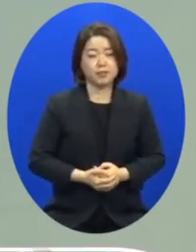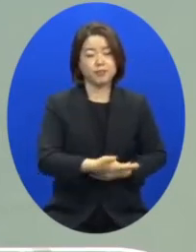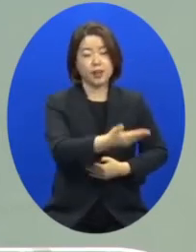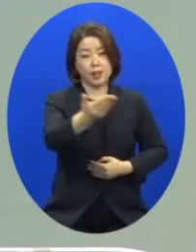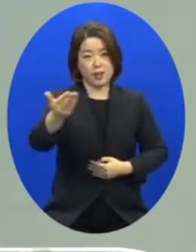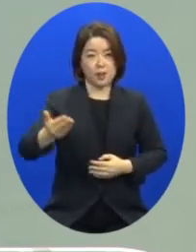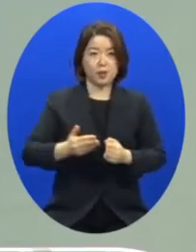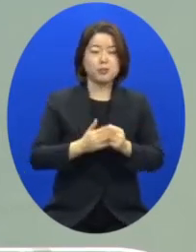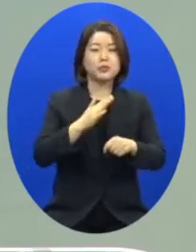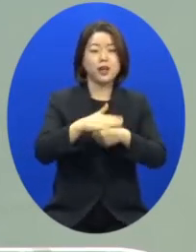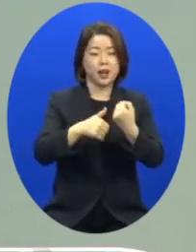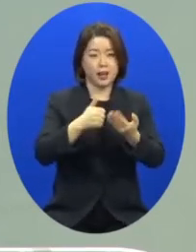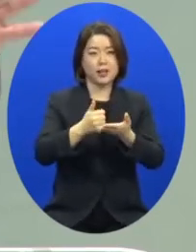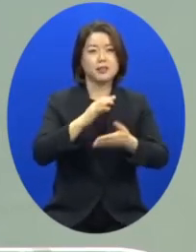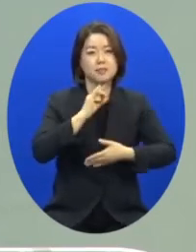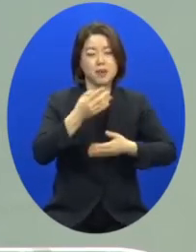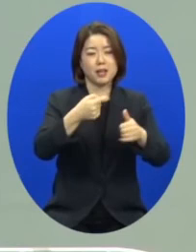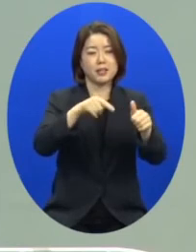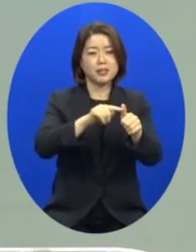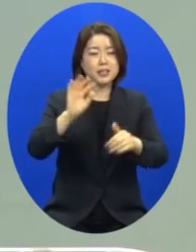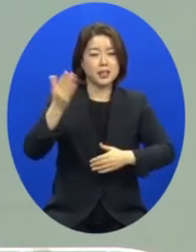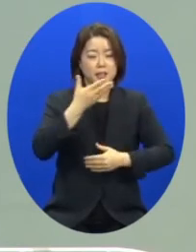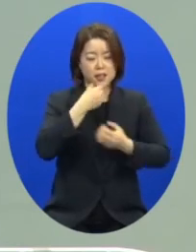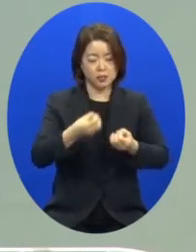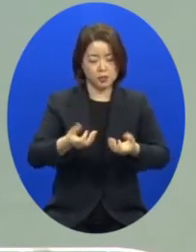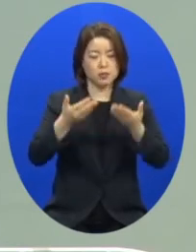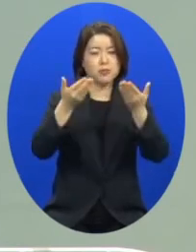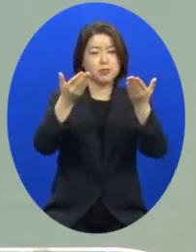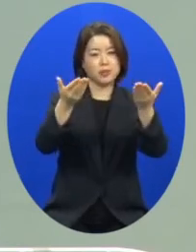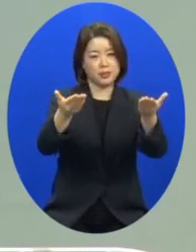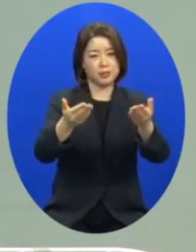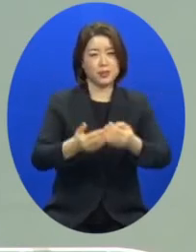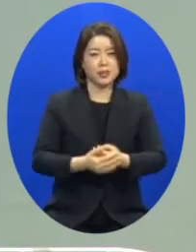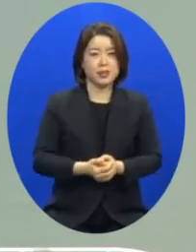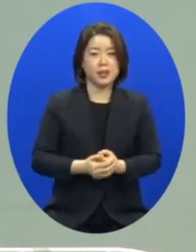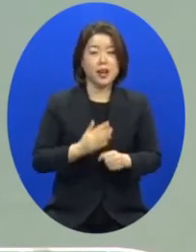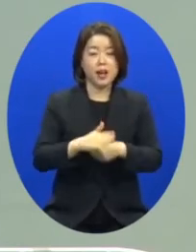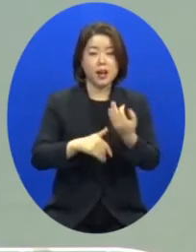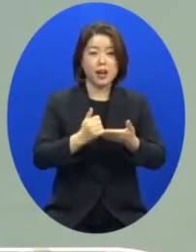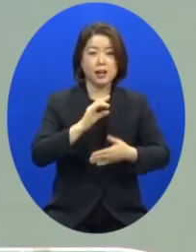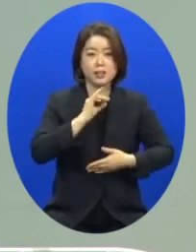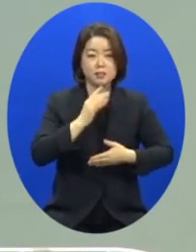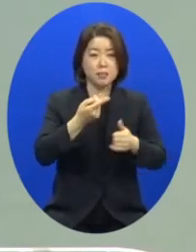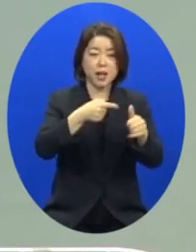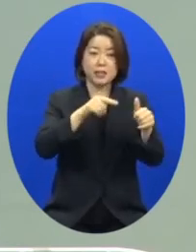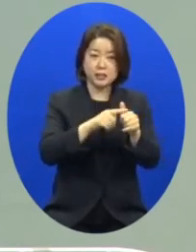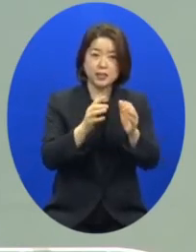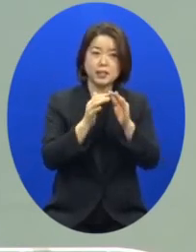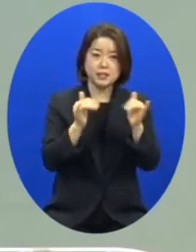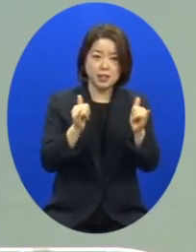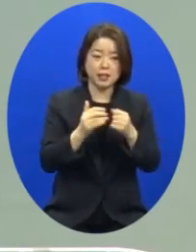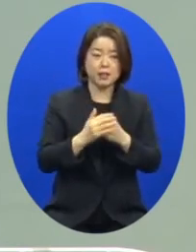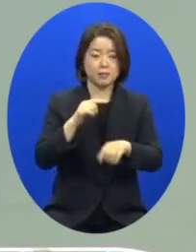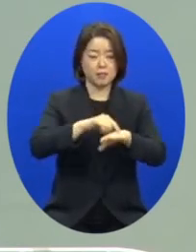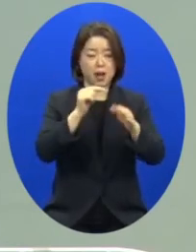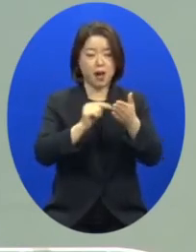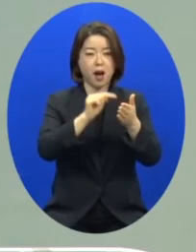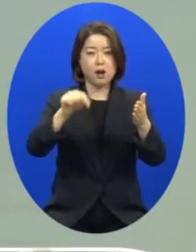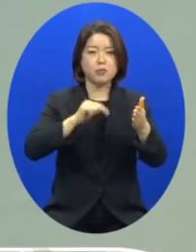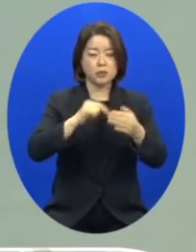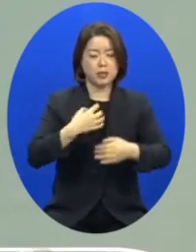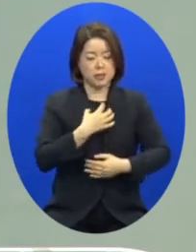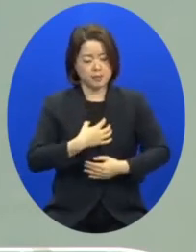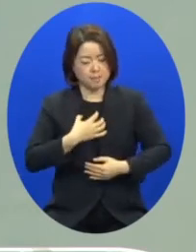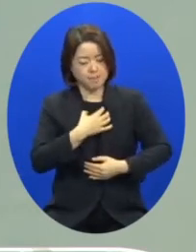여러분 하나님만 의지하게 되시기를 축복합니다 하나님만 의지하는 사람은 마음의 염려에 무